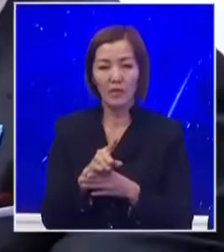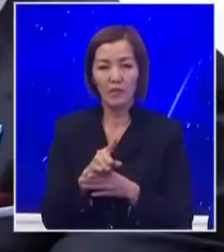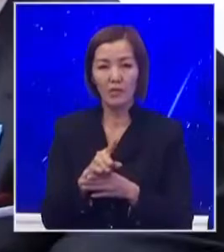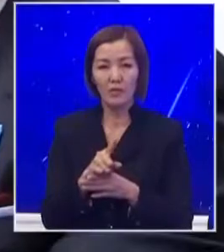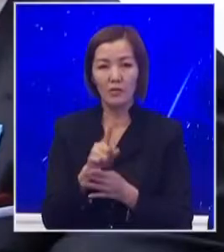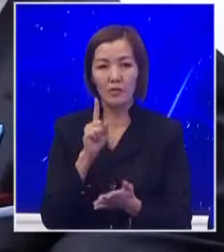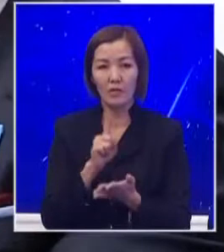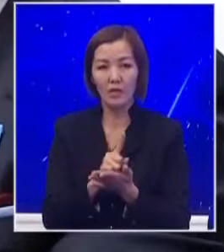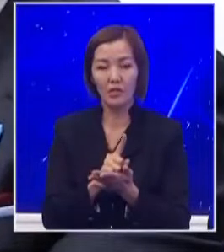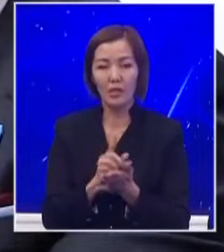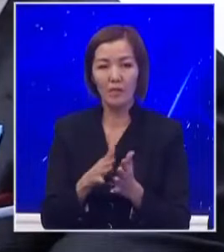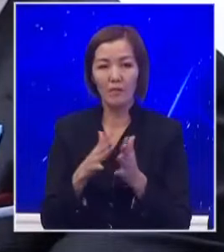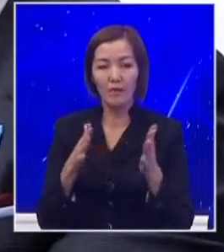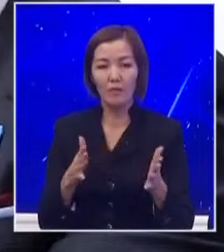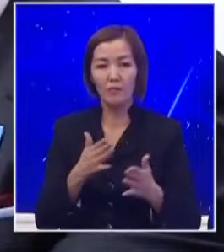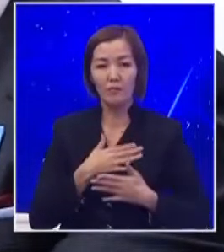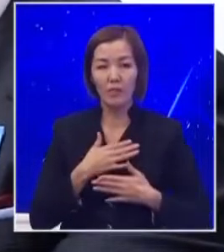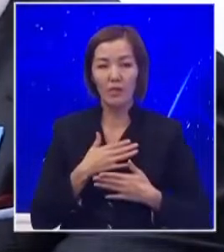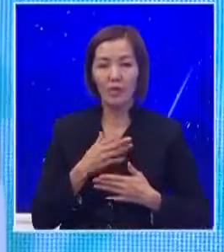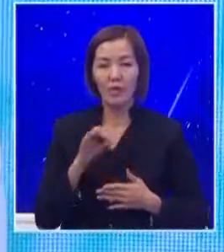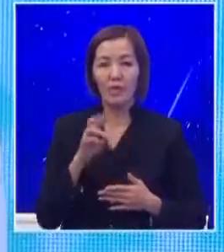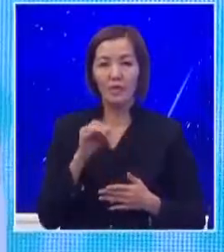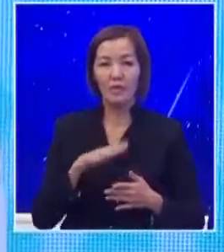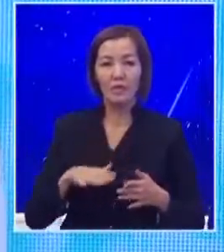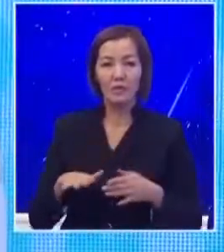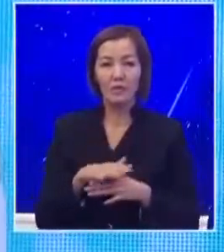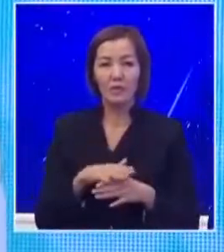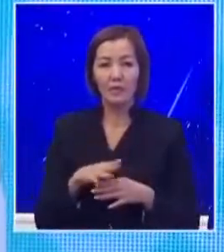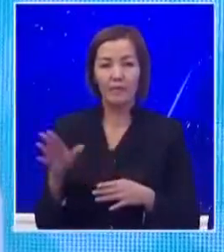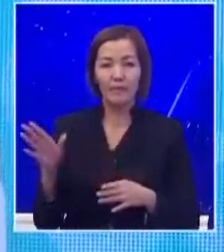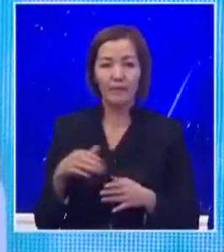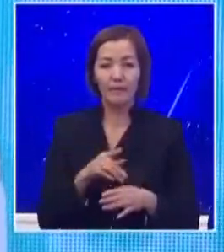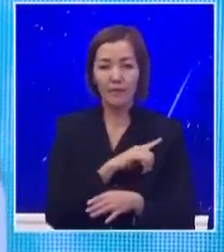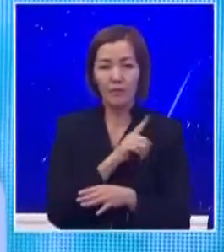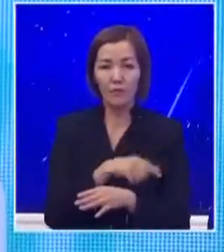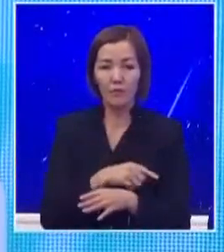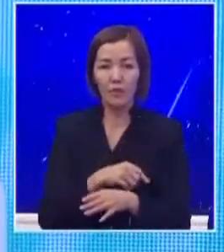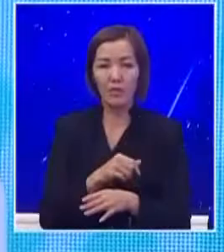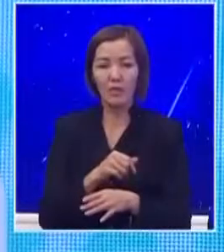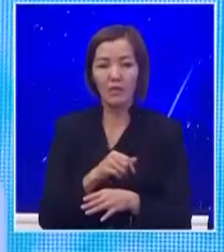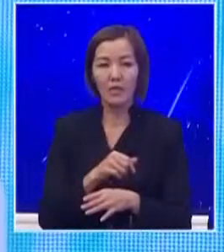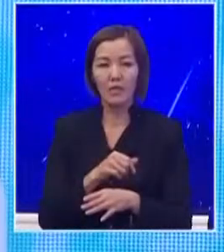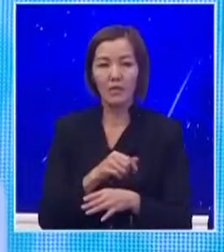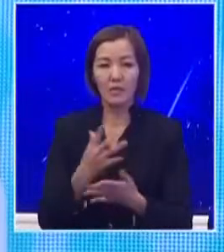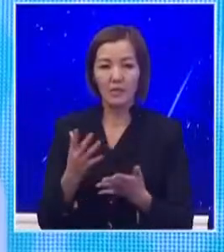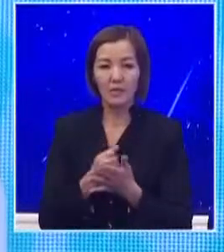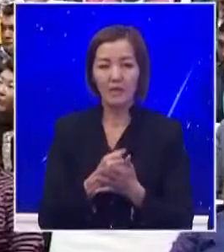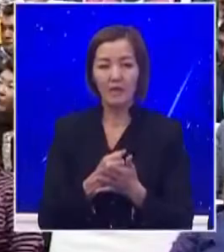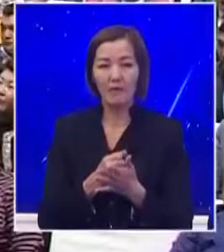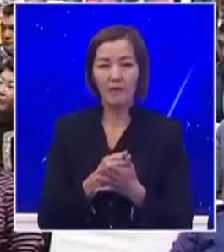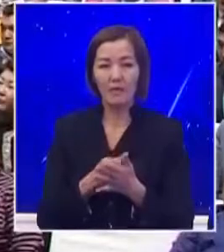нами большие задачи. Мы, жители Искердинского района, приложим все усилия до достижения поставленных